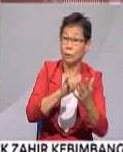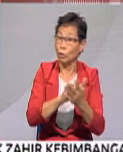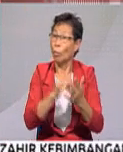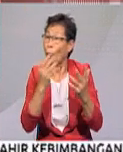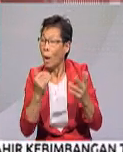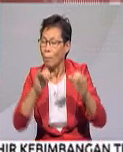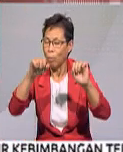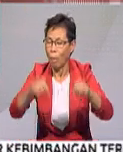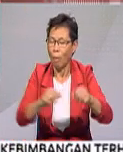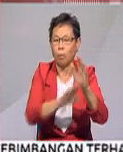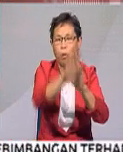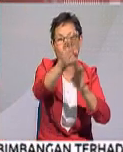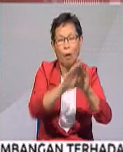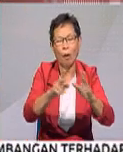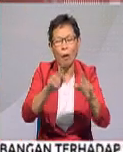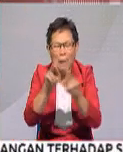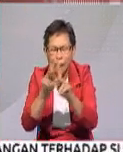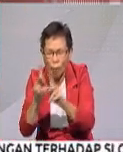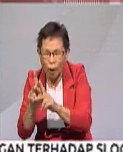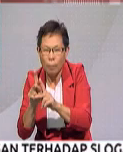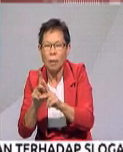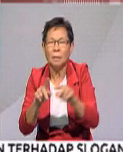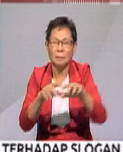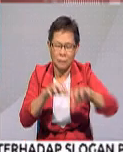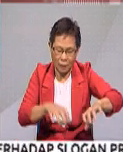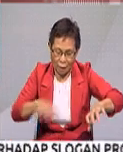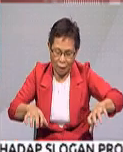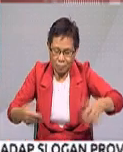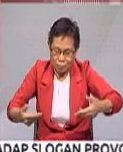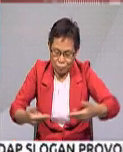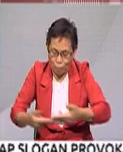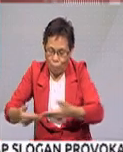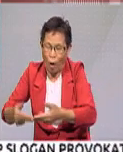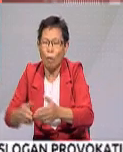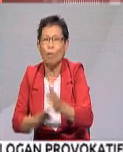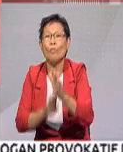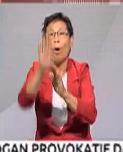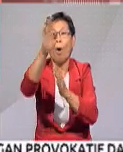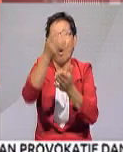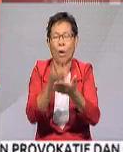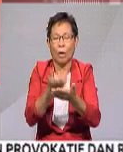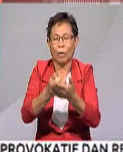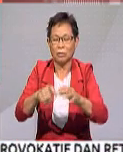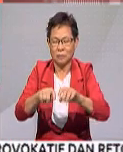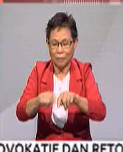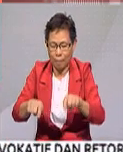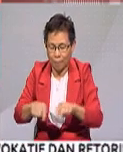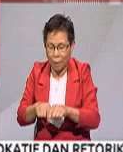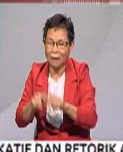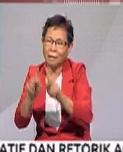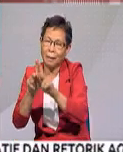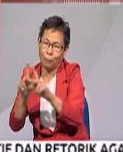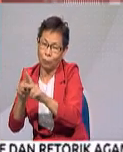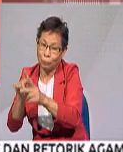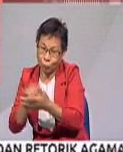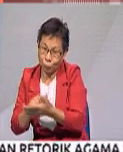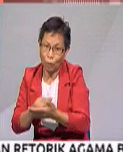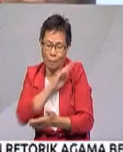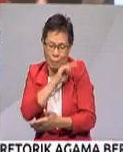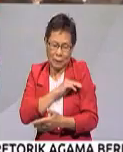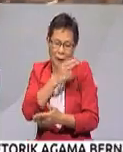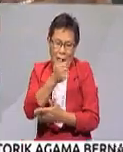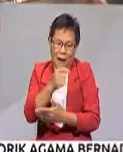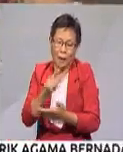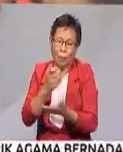bagi membolehkan pembangunan pekan kecil antara daerah seterusnya melonjakkan ekonomi kawasan berkenaan. Menteri Hal